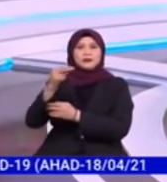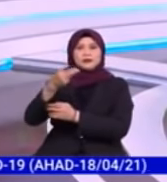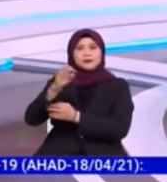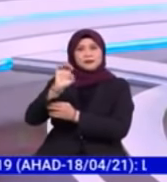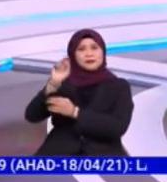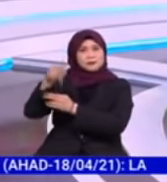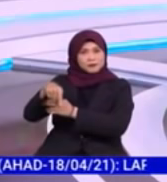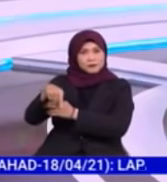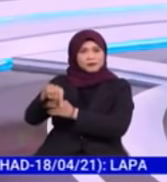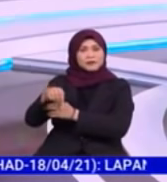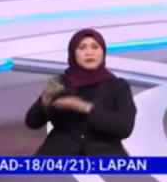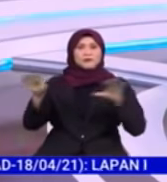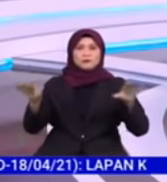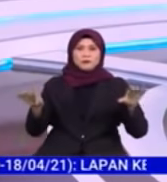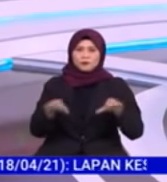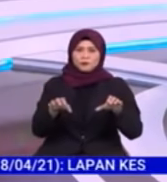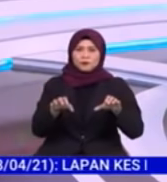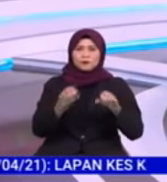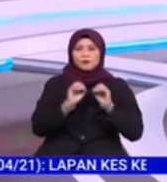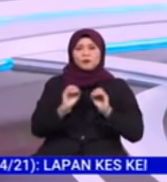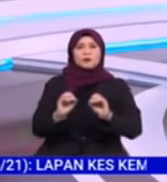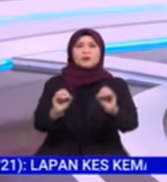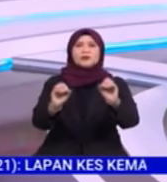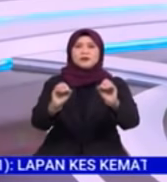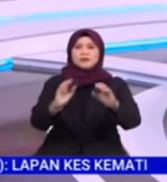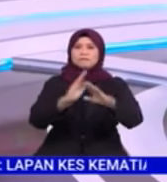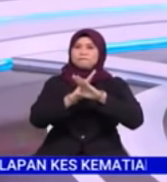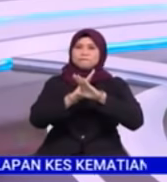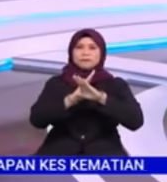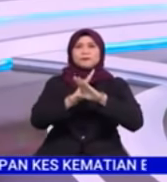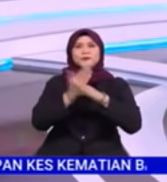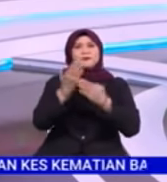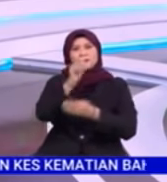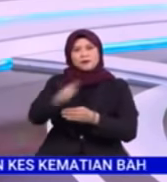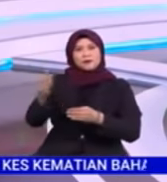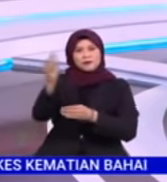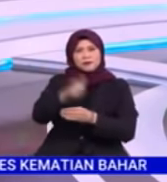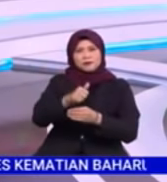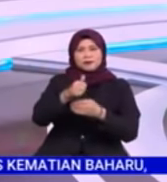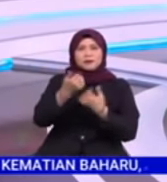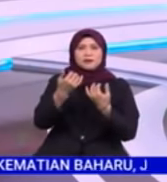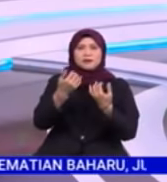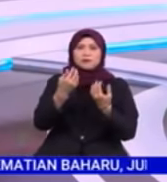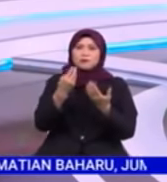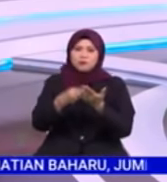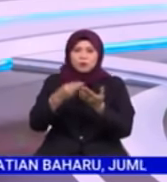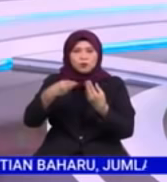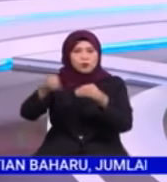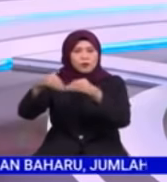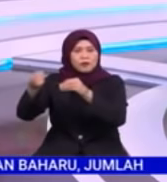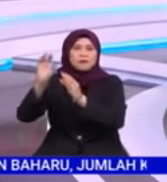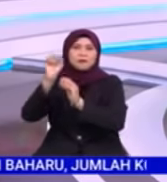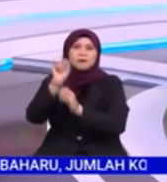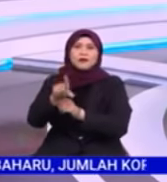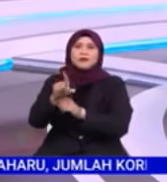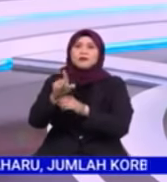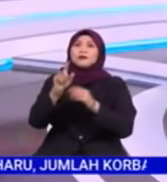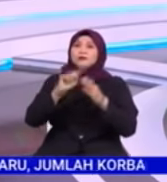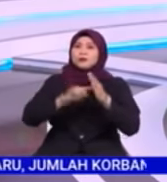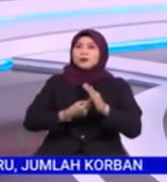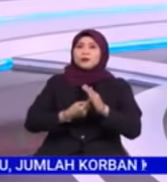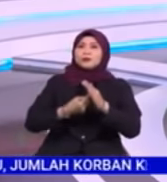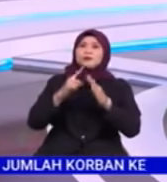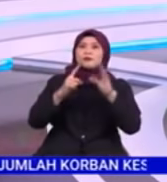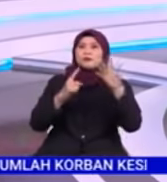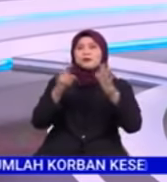kepedean haccp melaksanakan operasi anti pecatutan lavante pulang kosong bermula 15april lalu menterinya